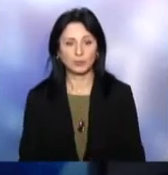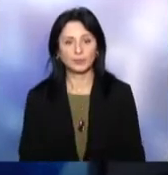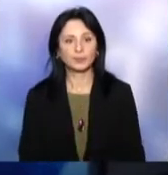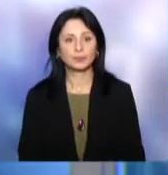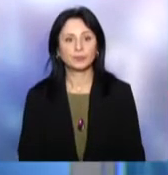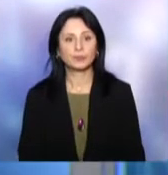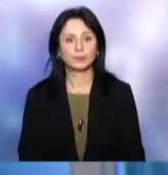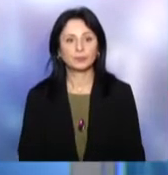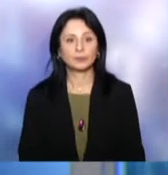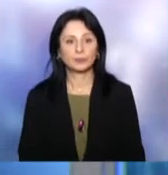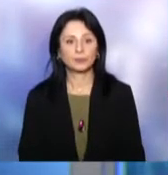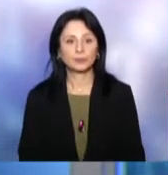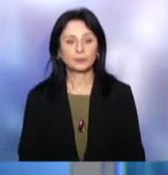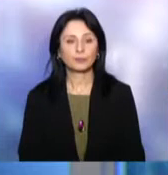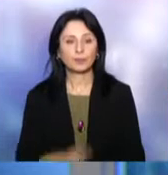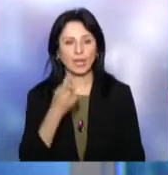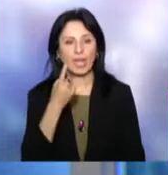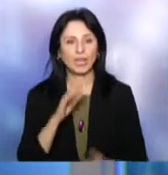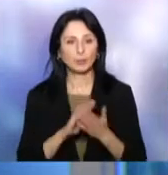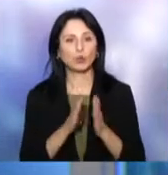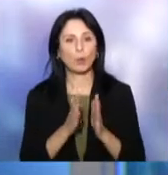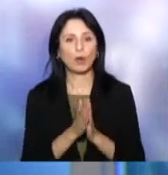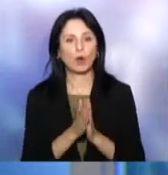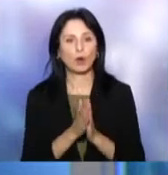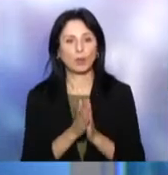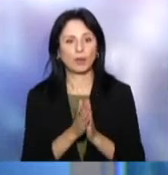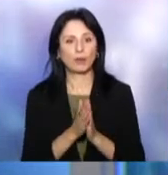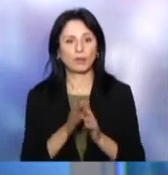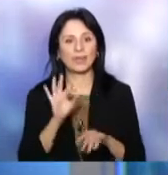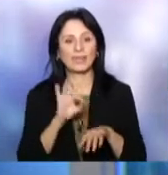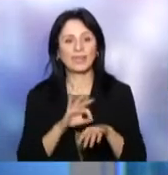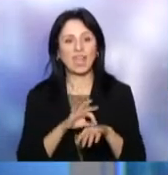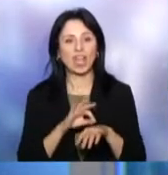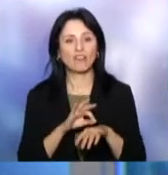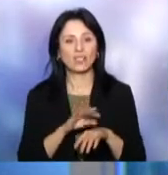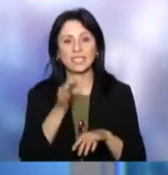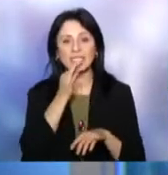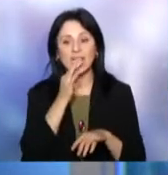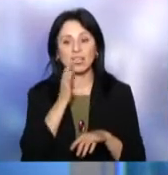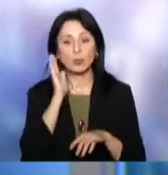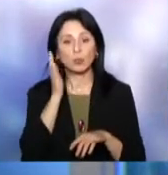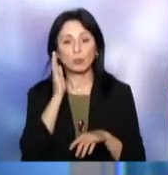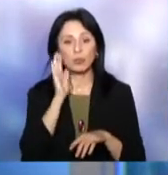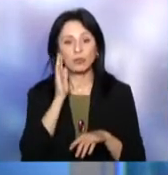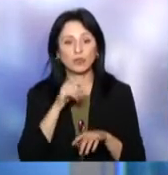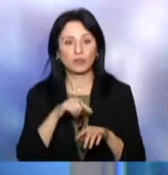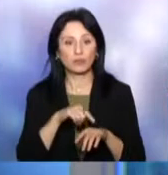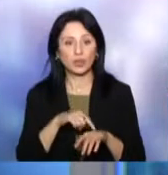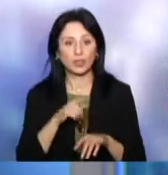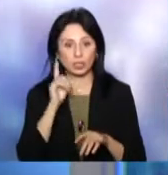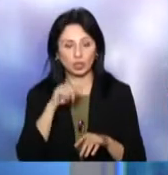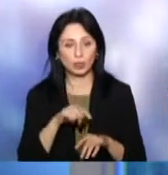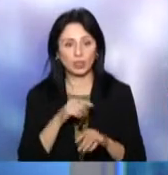ერთი ვერაგი მდგომარეობები, რომელიც დაავადების სახით სანამ ჩამოყალიბდება, ნუტრიციოლოგებისათვის